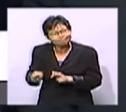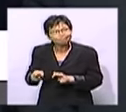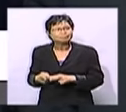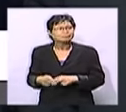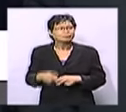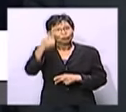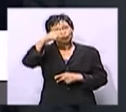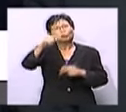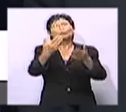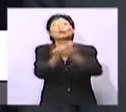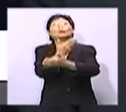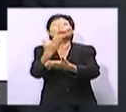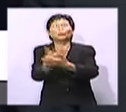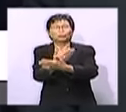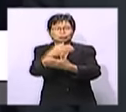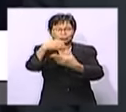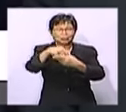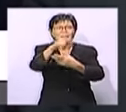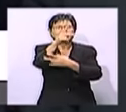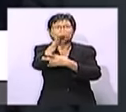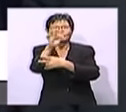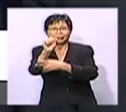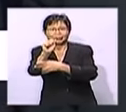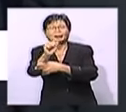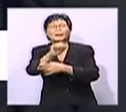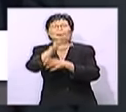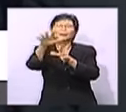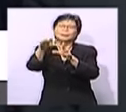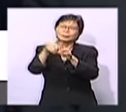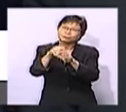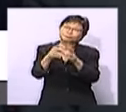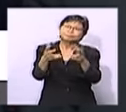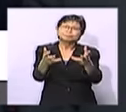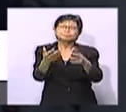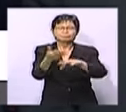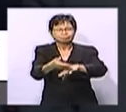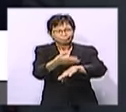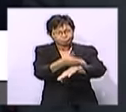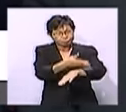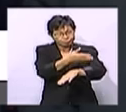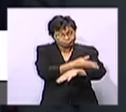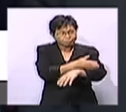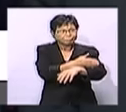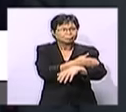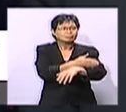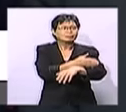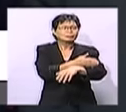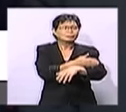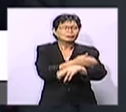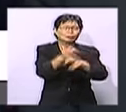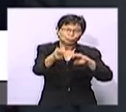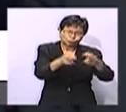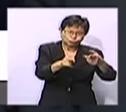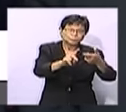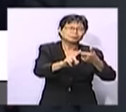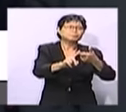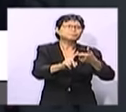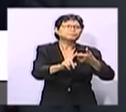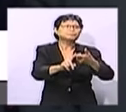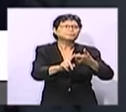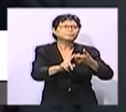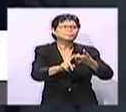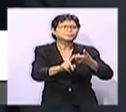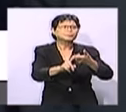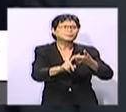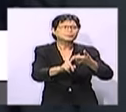bagi pembaharuan dalam KFA melibatkan penambahbaikan di dari segi pengurusan,